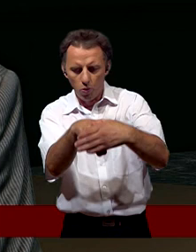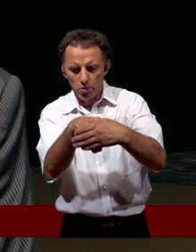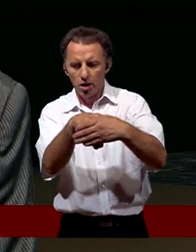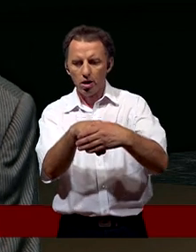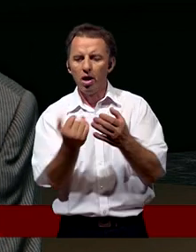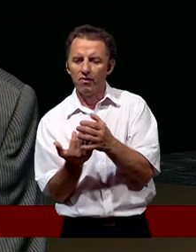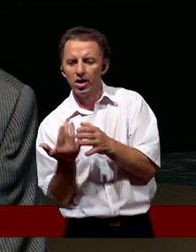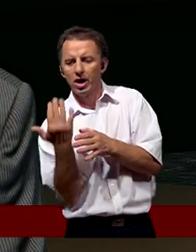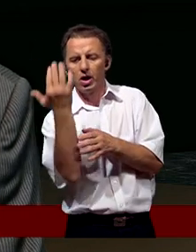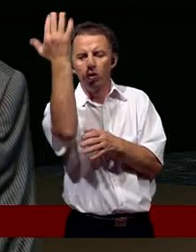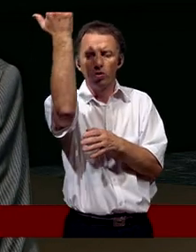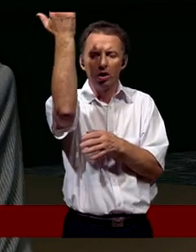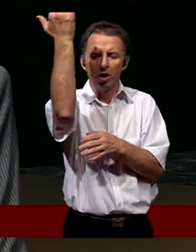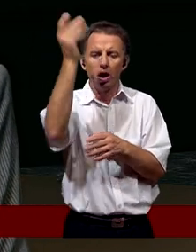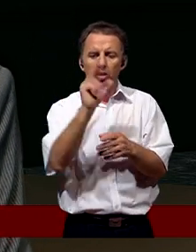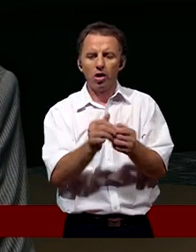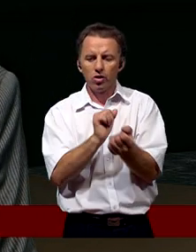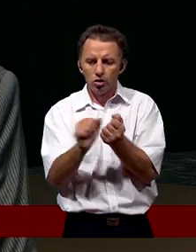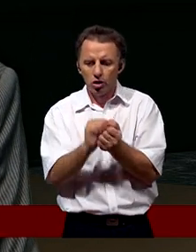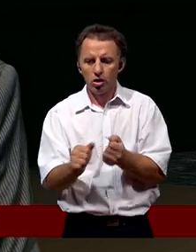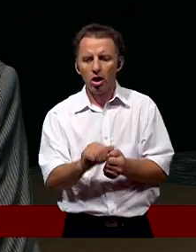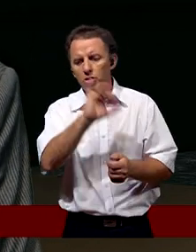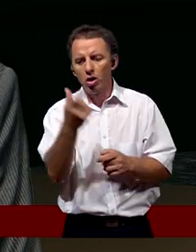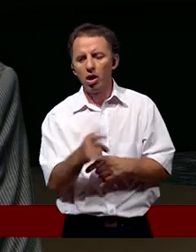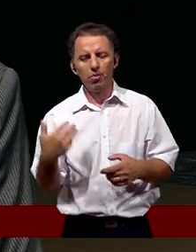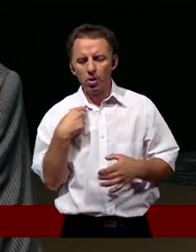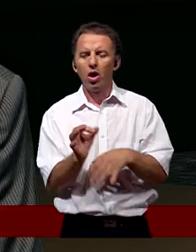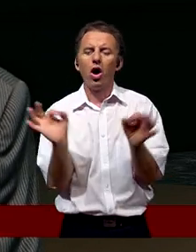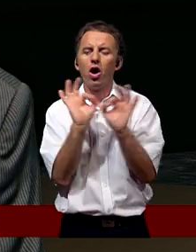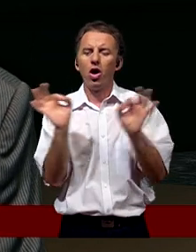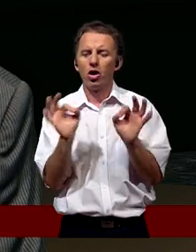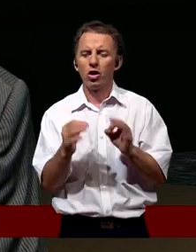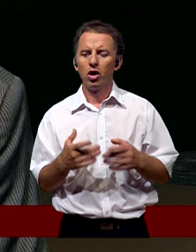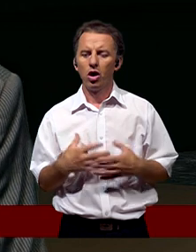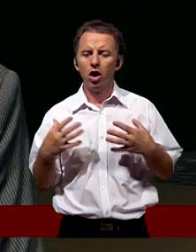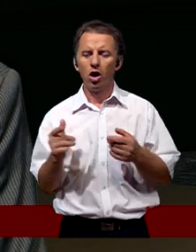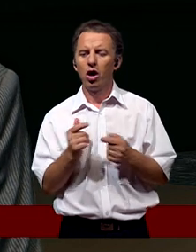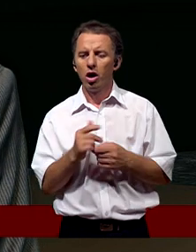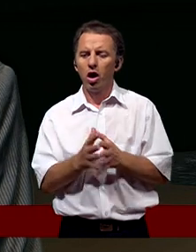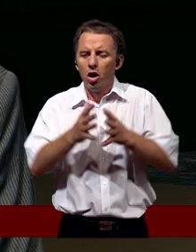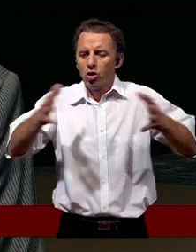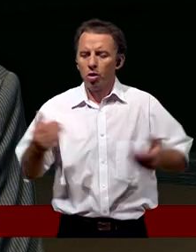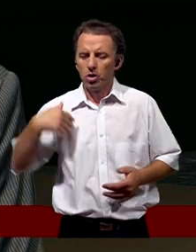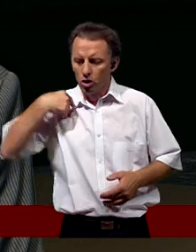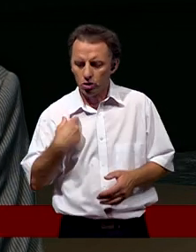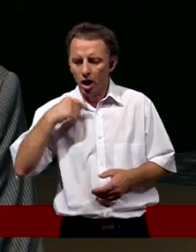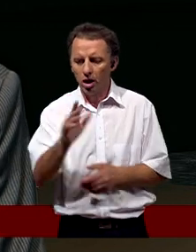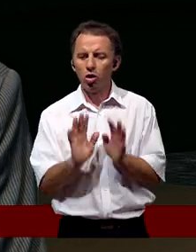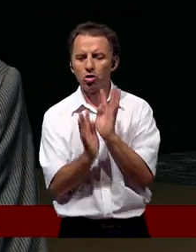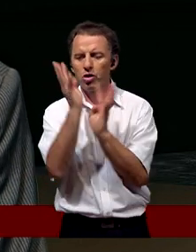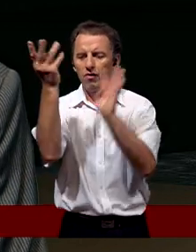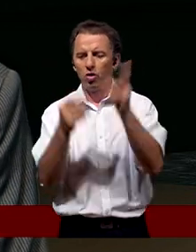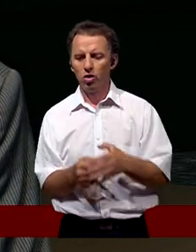umieścił, wyrósł, krzew zniknął i Jonaszowi było ogromnie żal tego krzewu.